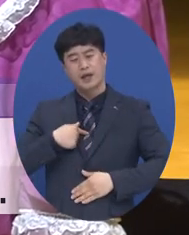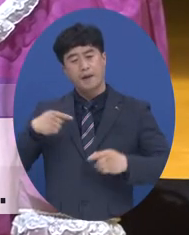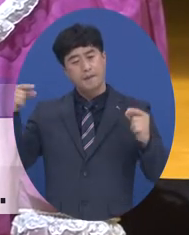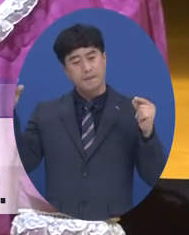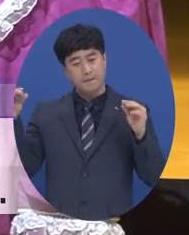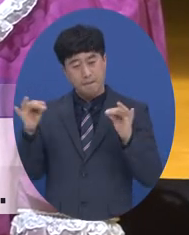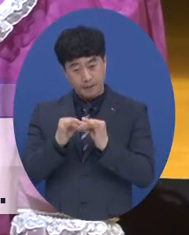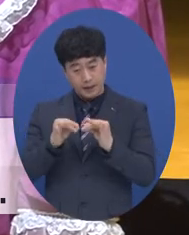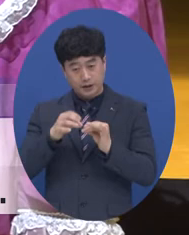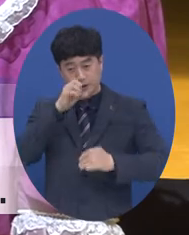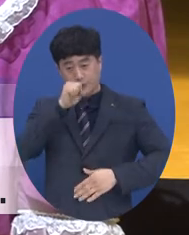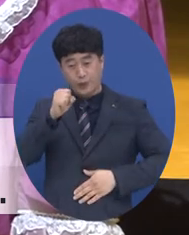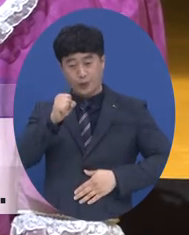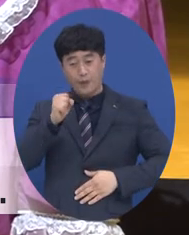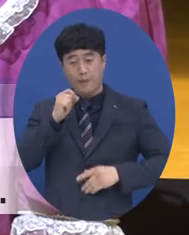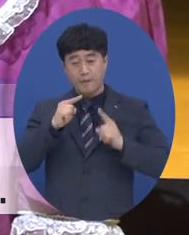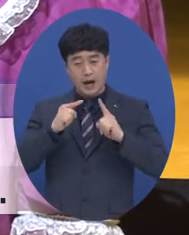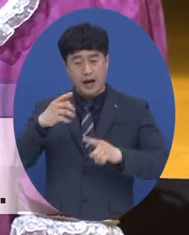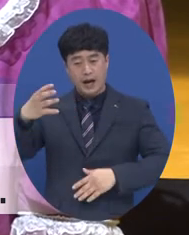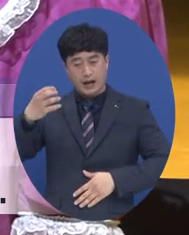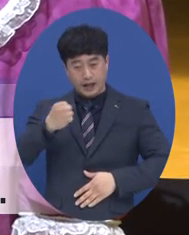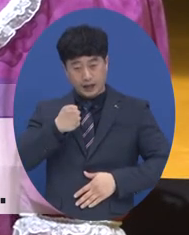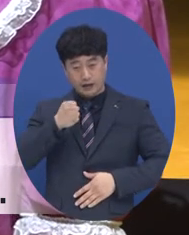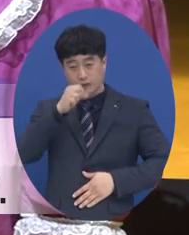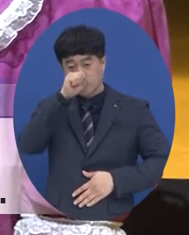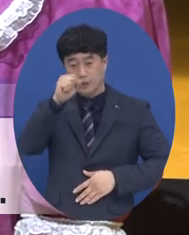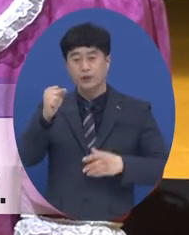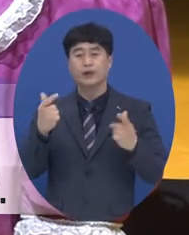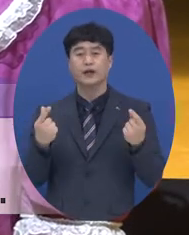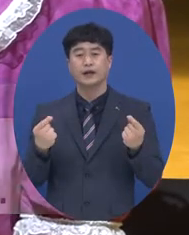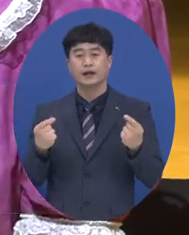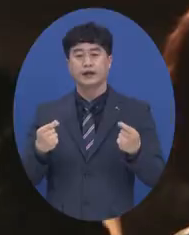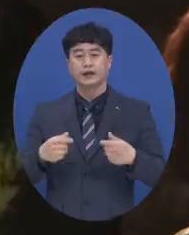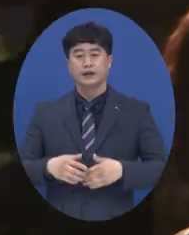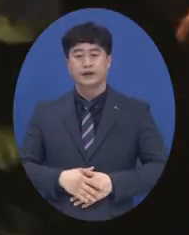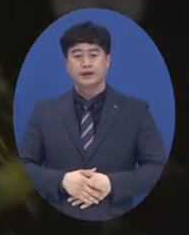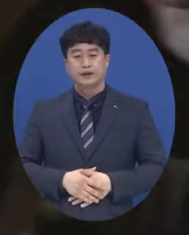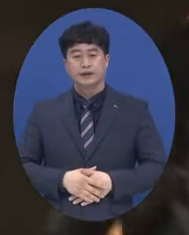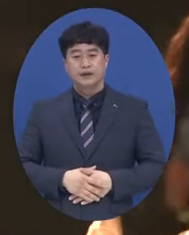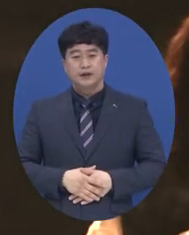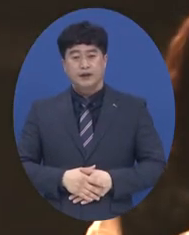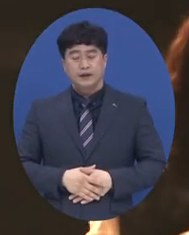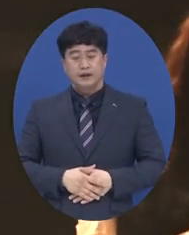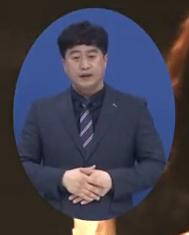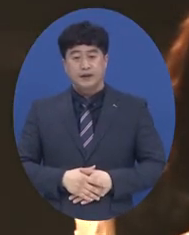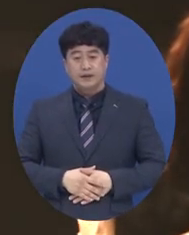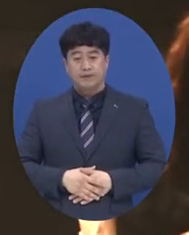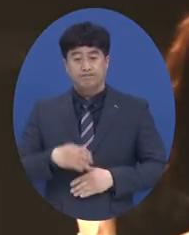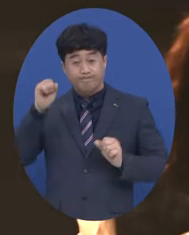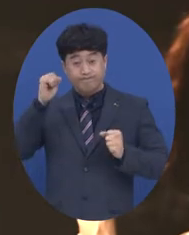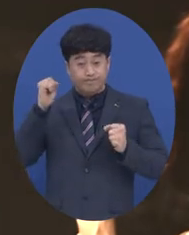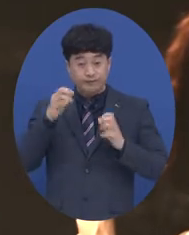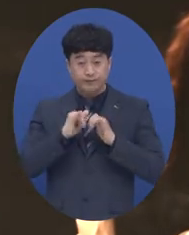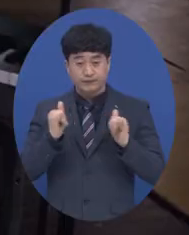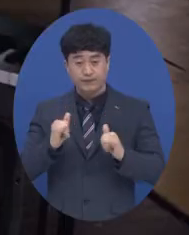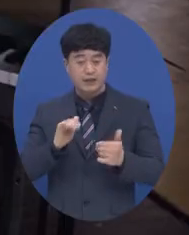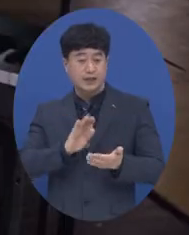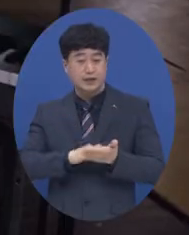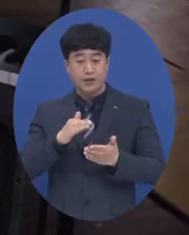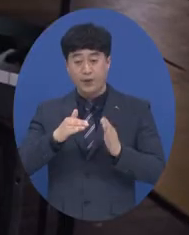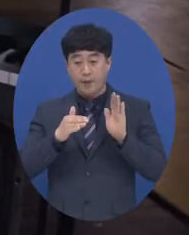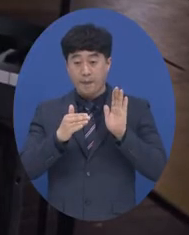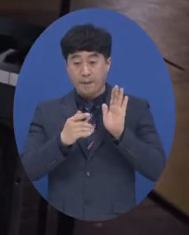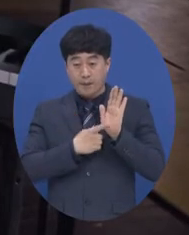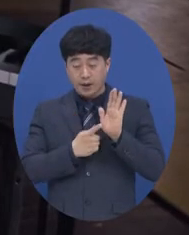자기한테 맞는 좋은 말들을 찾아가셨으면 좋겠어요. 배우들의 열연과 함께 무대 위에서